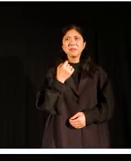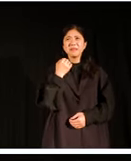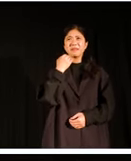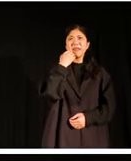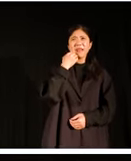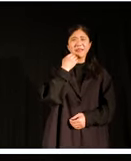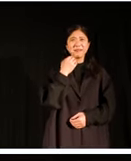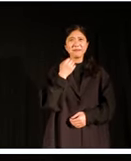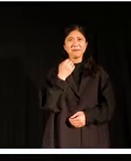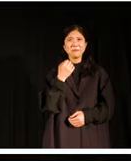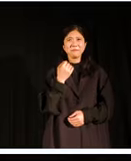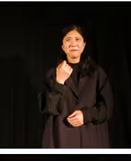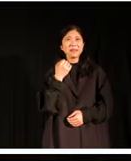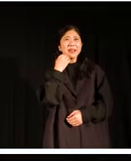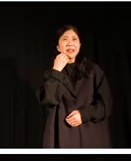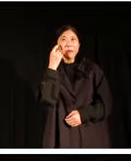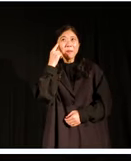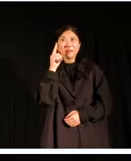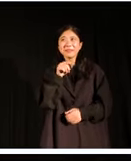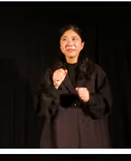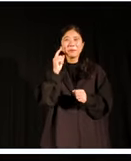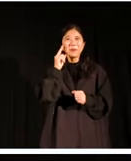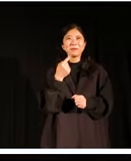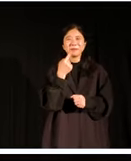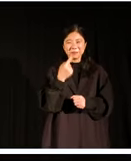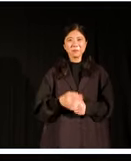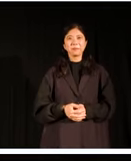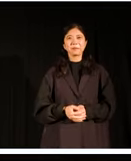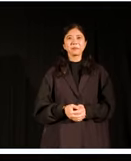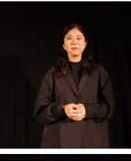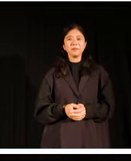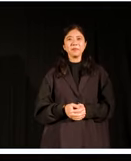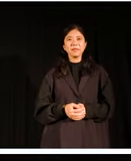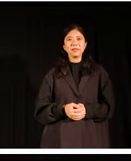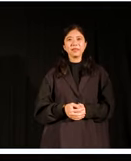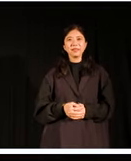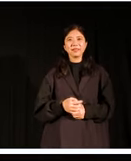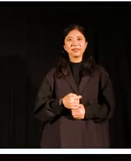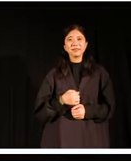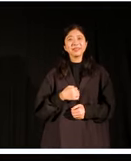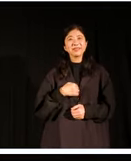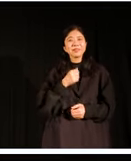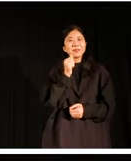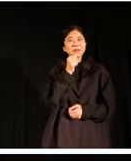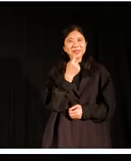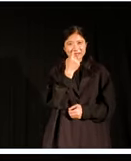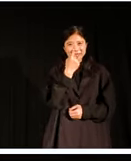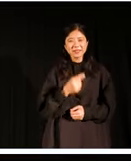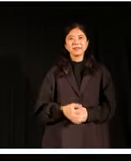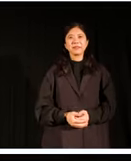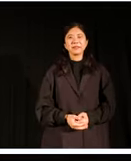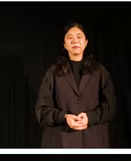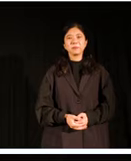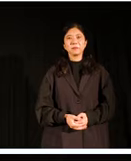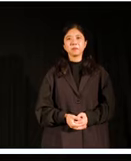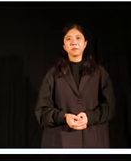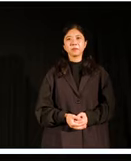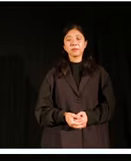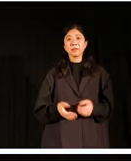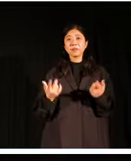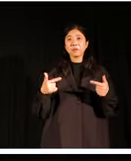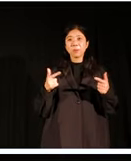おばさんていう風にね思ってる方もいらっしゃるかと思いますがちょっとだけえ私の自己紹介もさせていただきたいと思いますえ普段